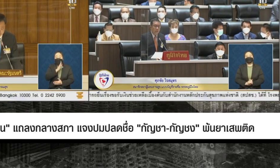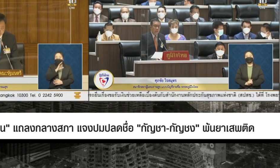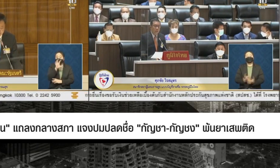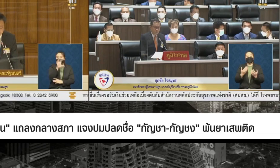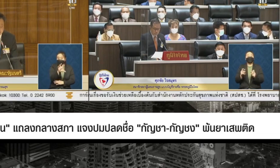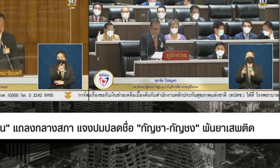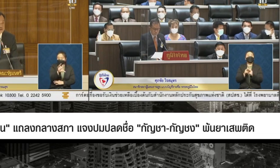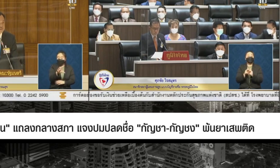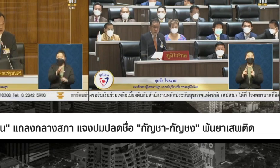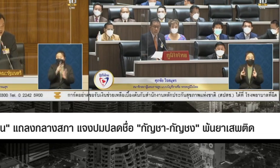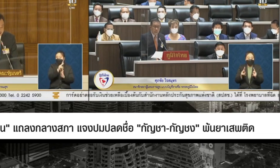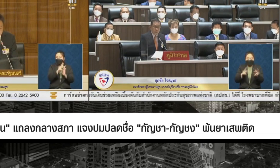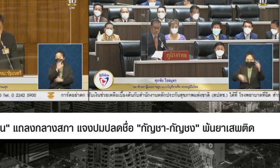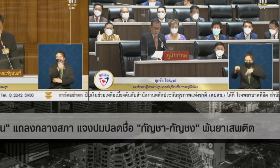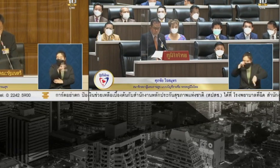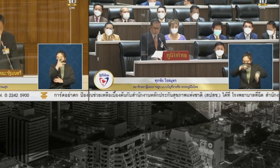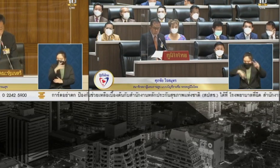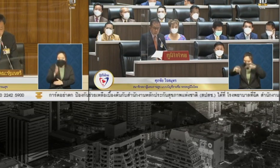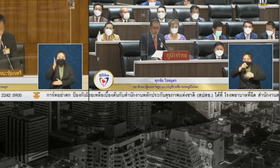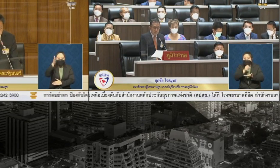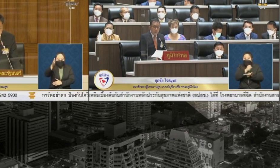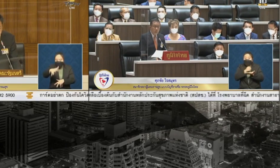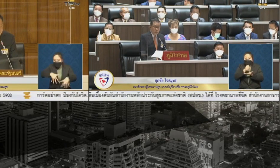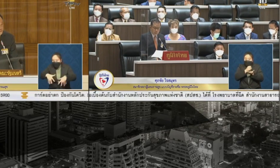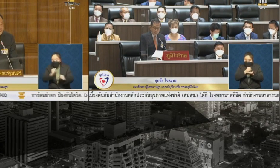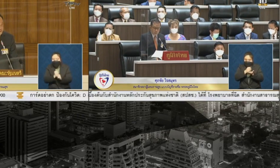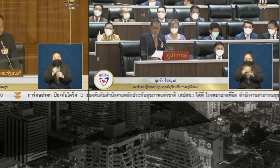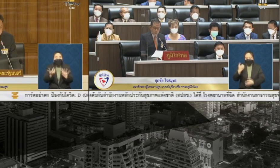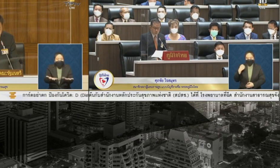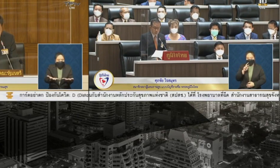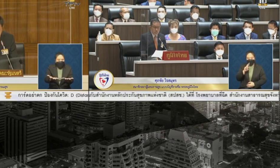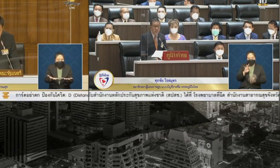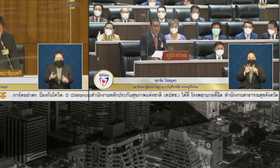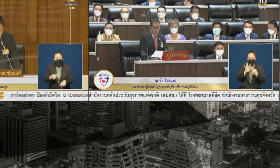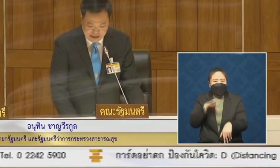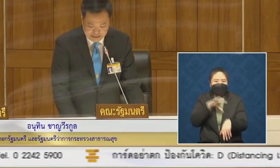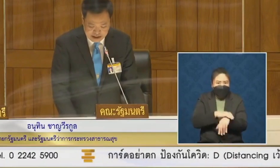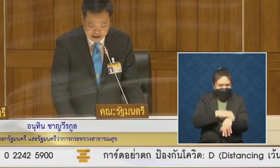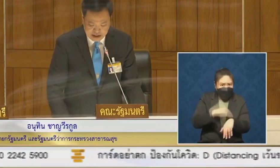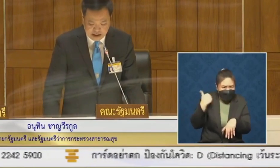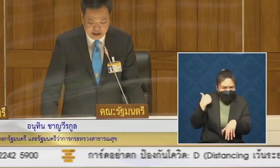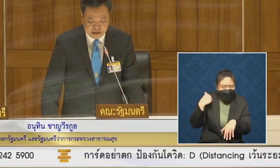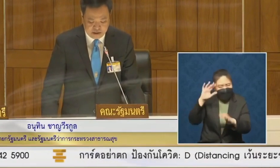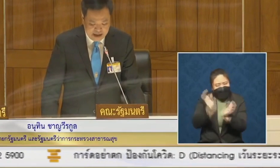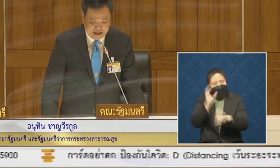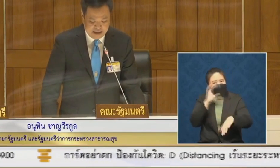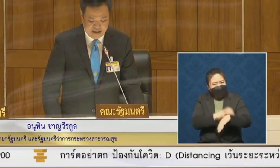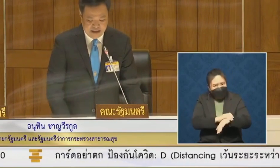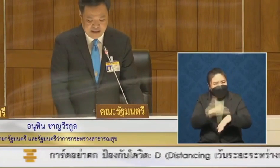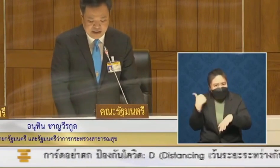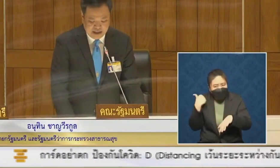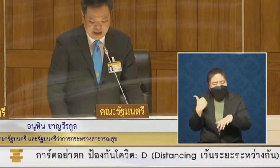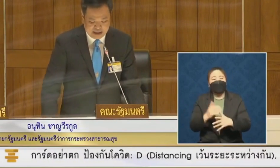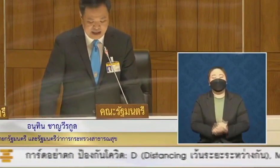ประจาชนจะตองทำอย่างไร?จะมีการจับกลุมดำเินคดีโดยเจ้าหนาที่บานเมืองหรอไม่?